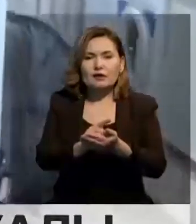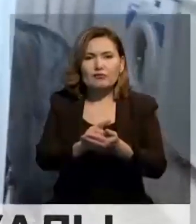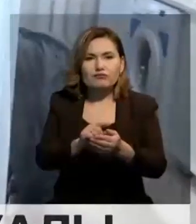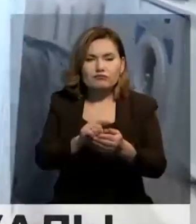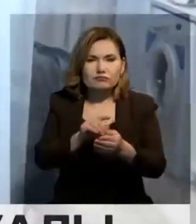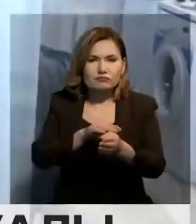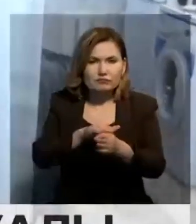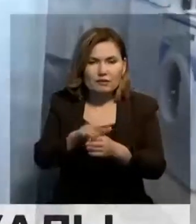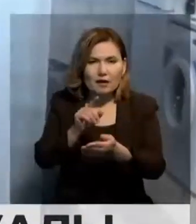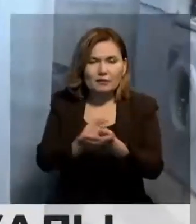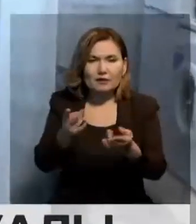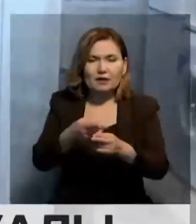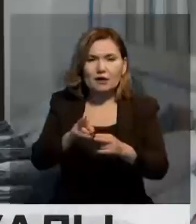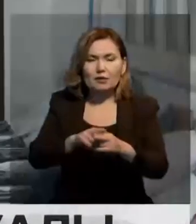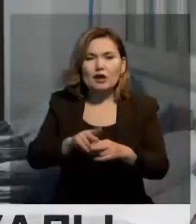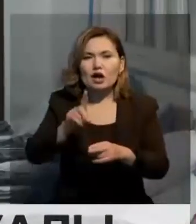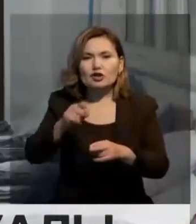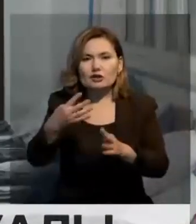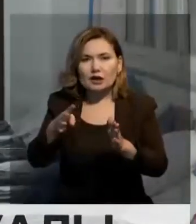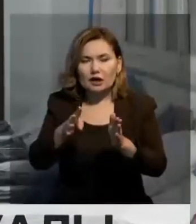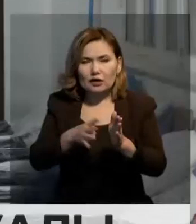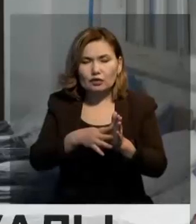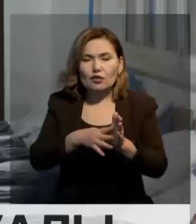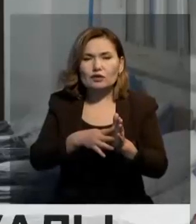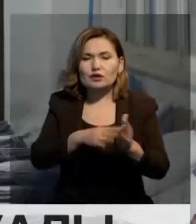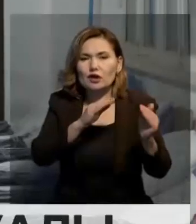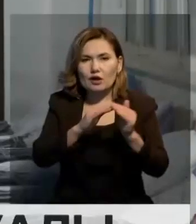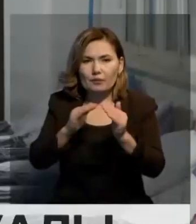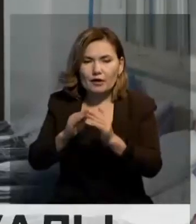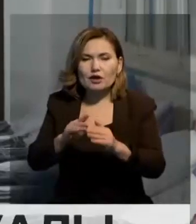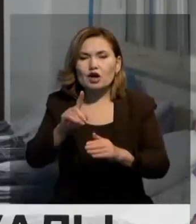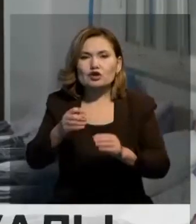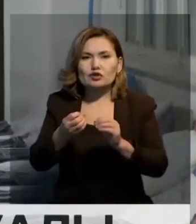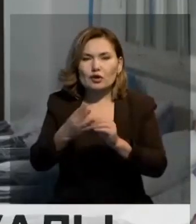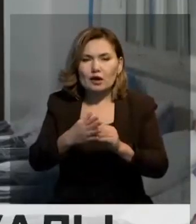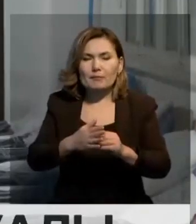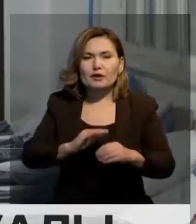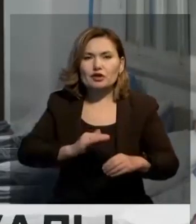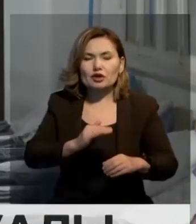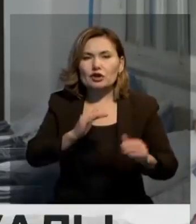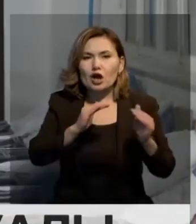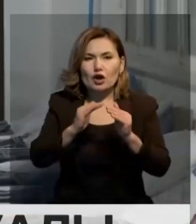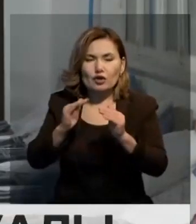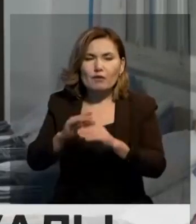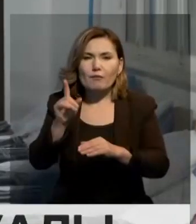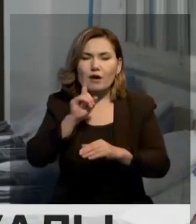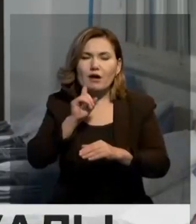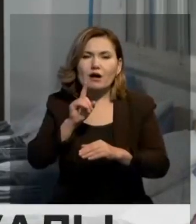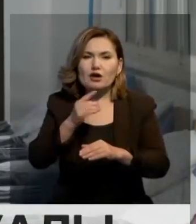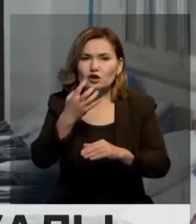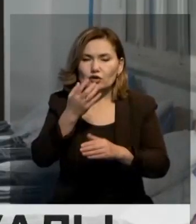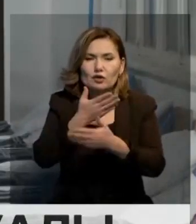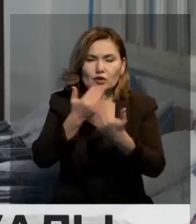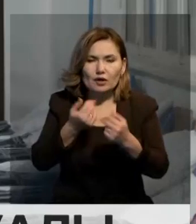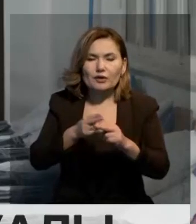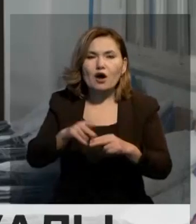атқару үшін қазіргі уақытта жылу жүйесінен 149 көп қабатты және 114 жекеменшік үй ажыратылған. Мамандар жалпы